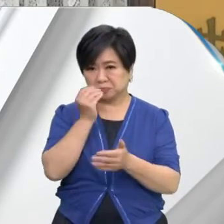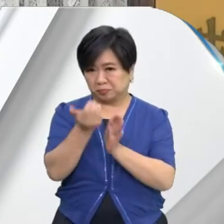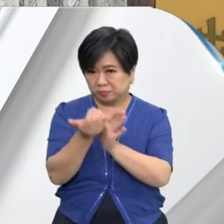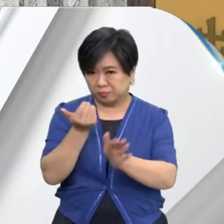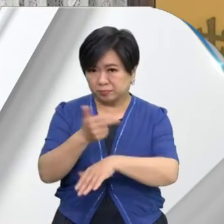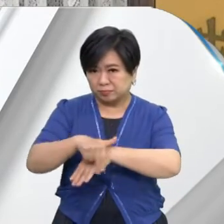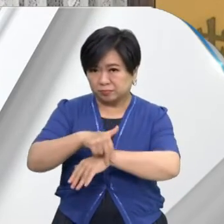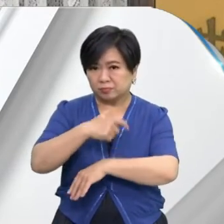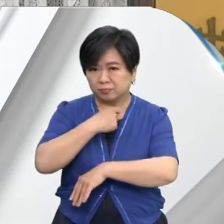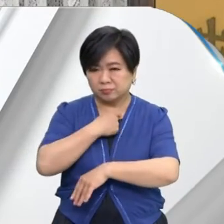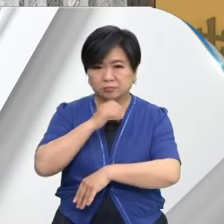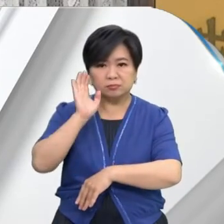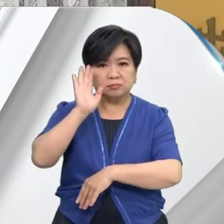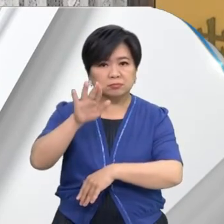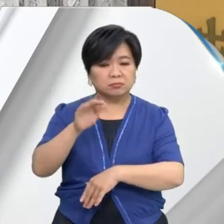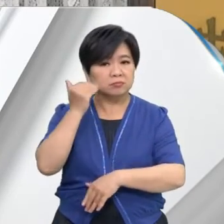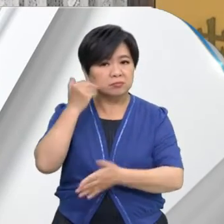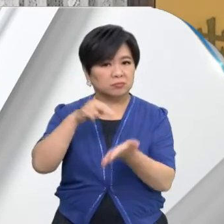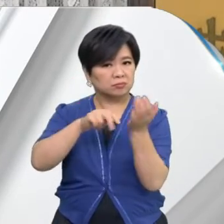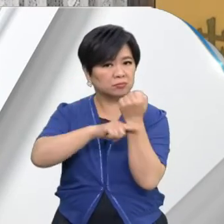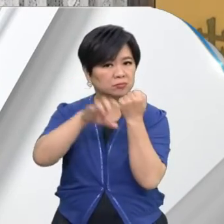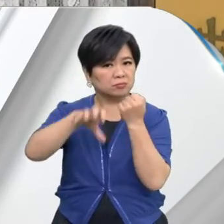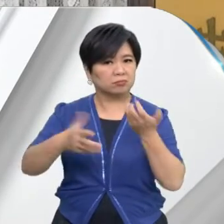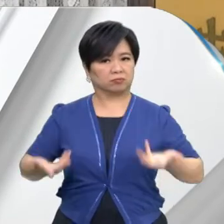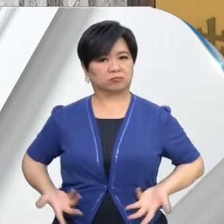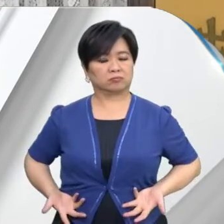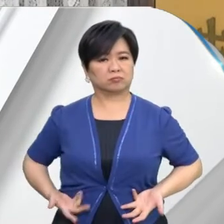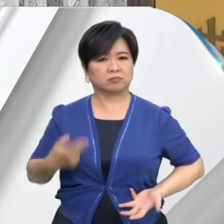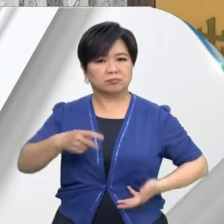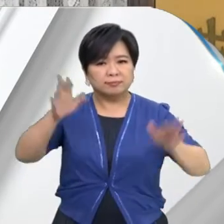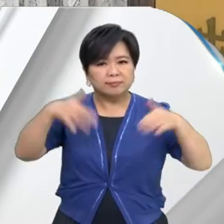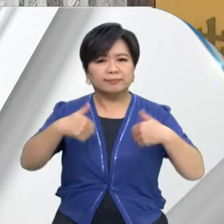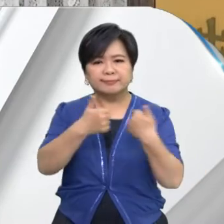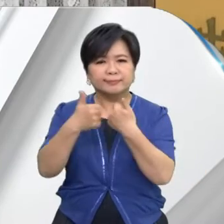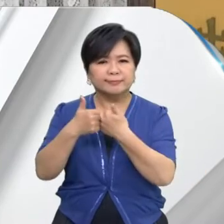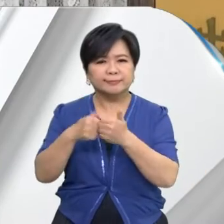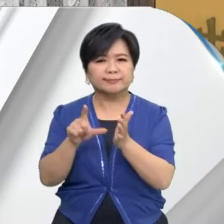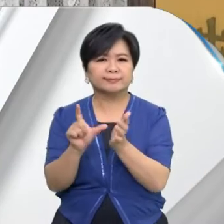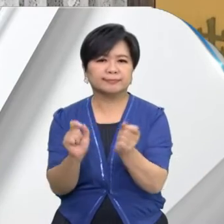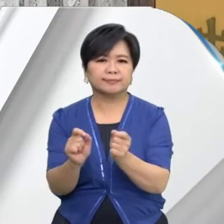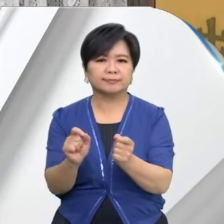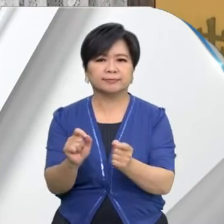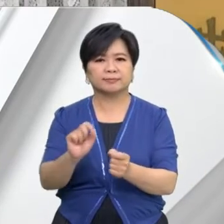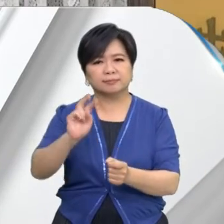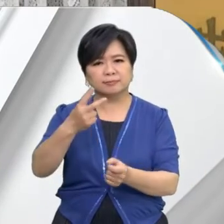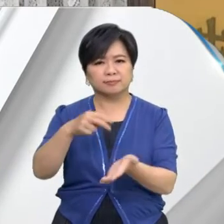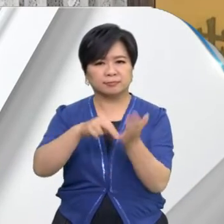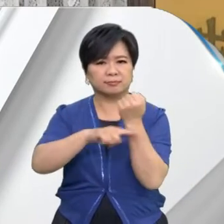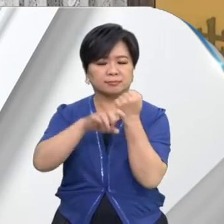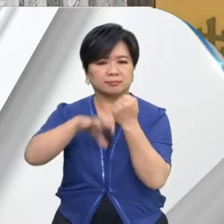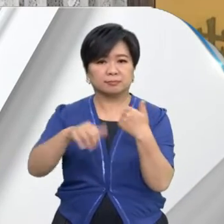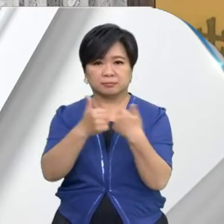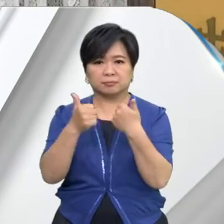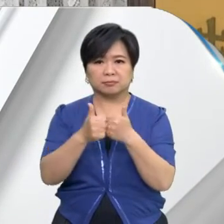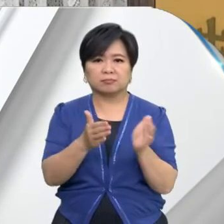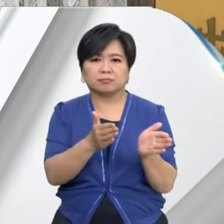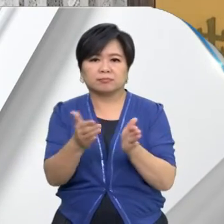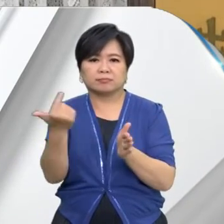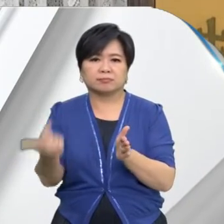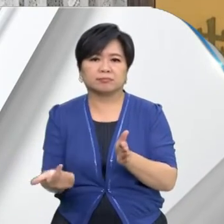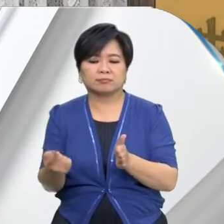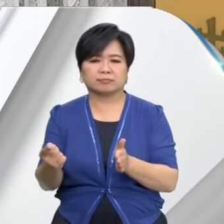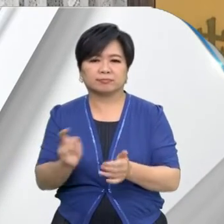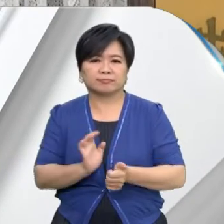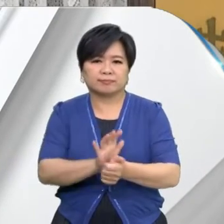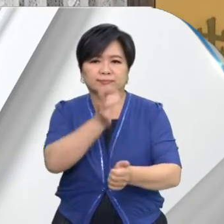就不需要。好，如果到时候立法院休会了，我们又要再召开临时会，或者到时候立法院的议程耽搁了，结果我们的纾困院振兴